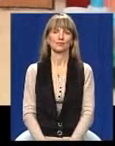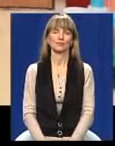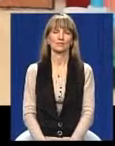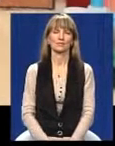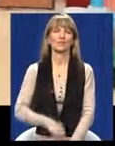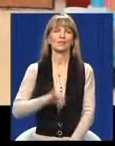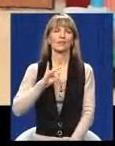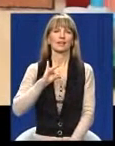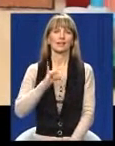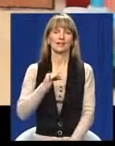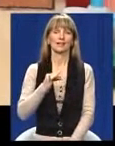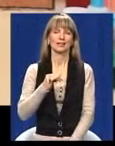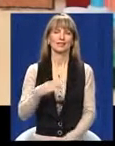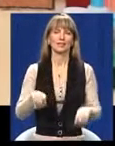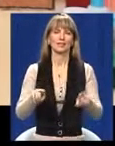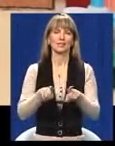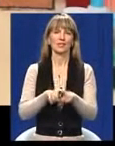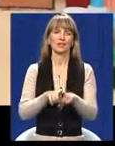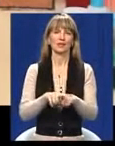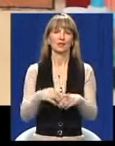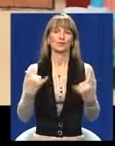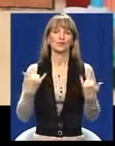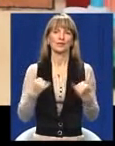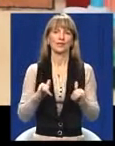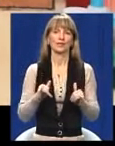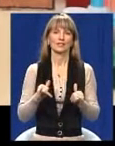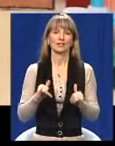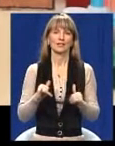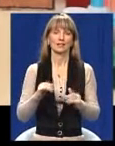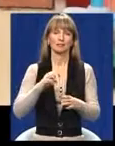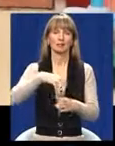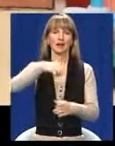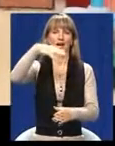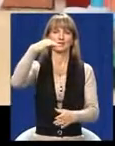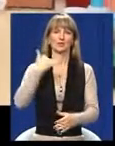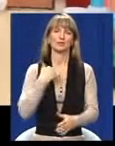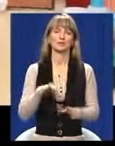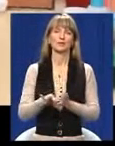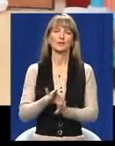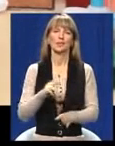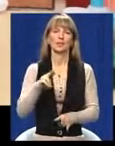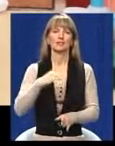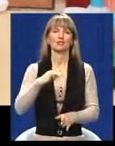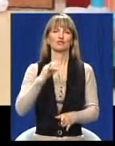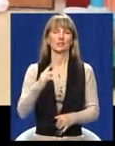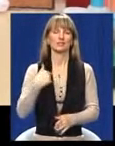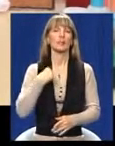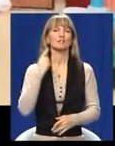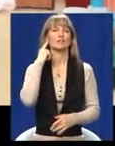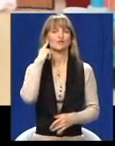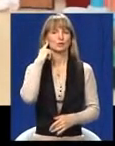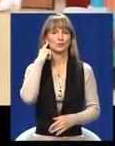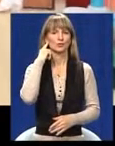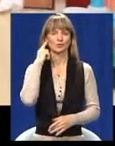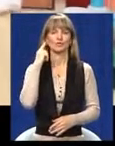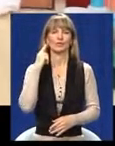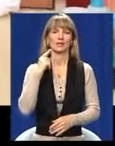І ось така приголомшлива реакція у нас вийшла. Ви бачите, джин нас почув,